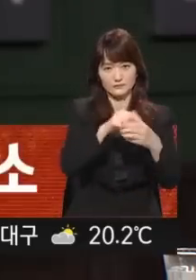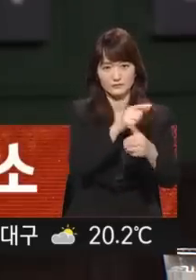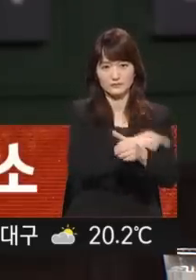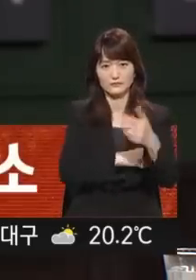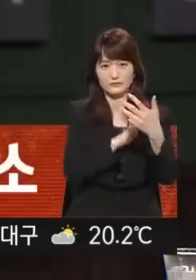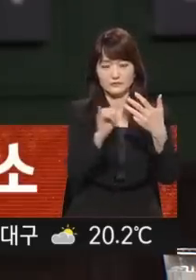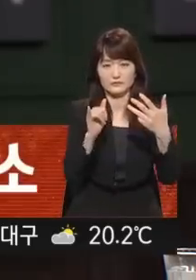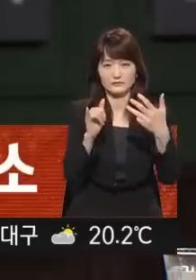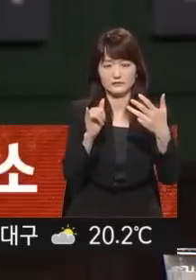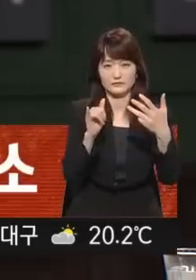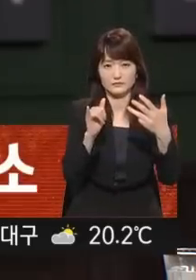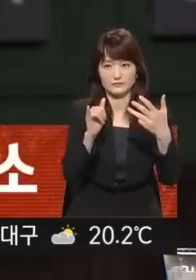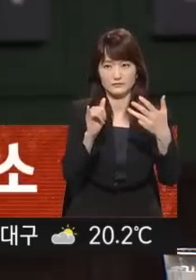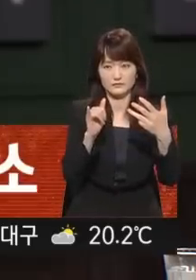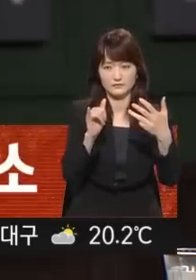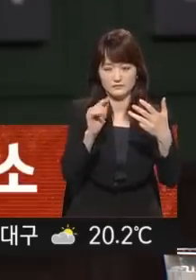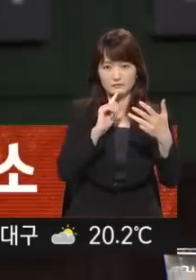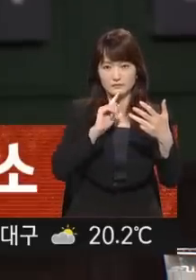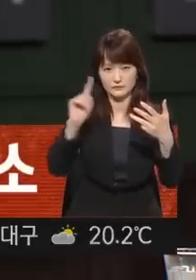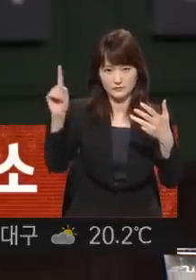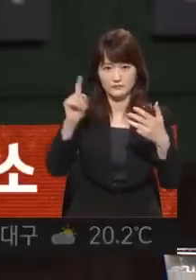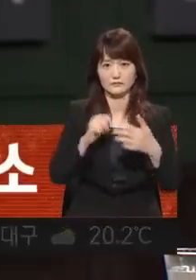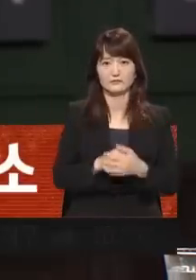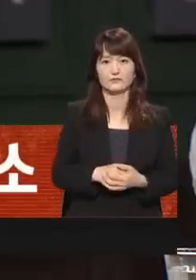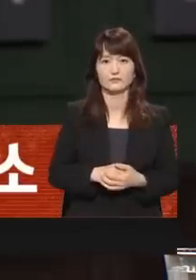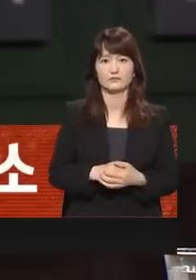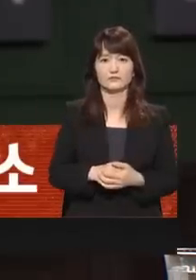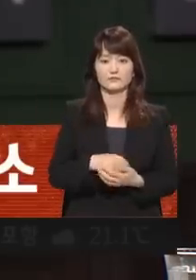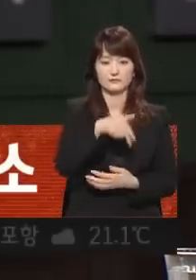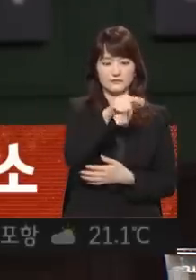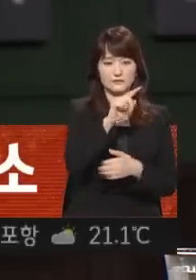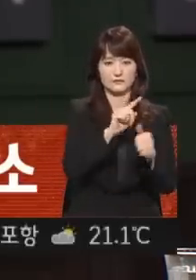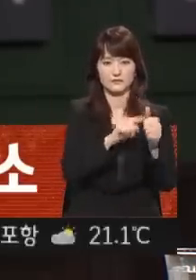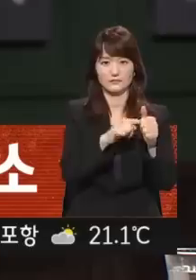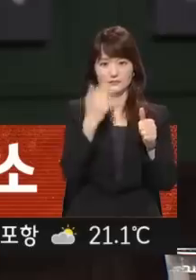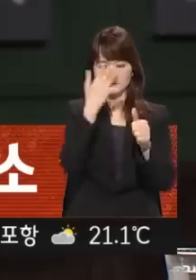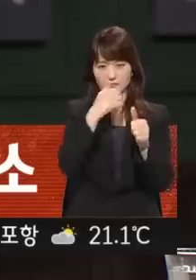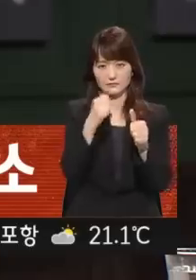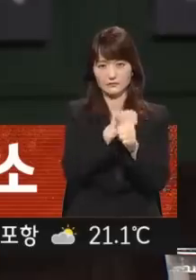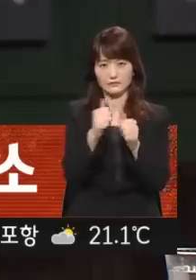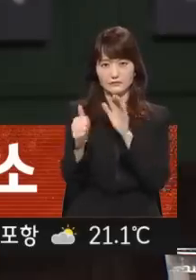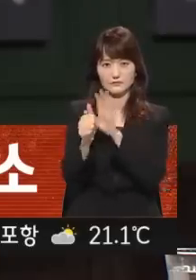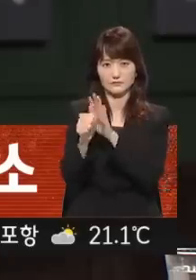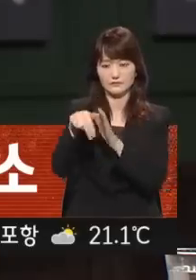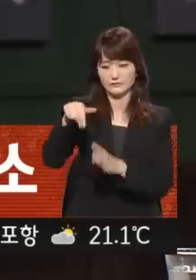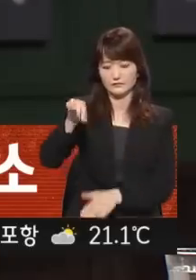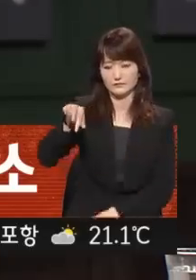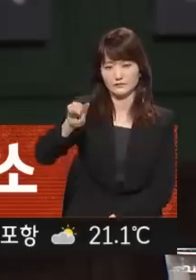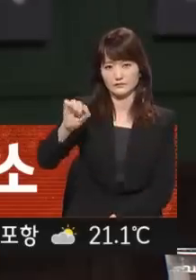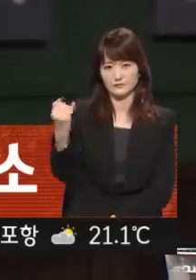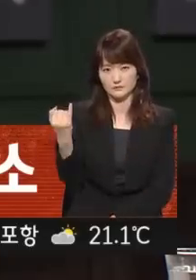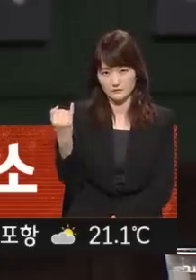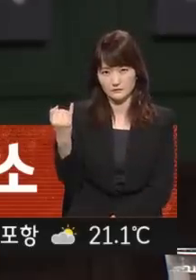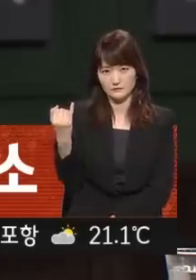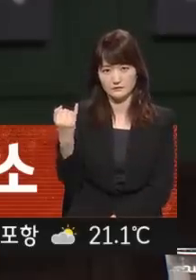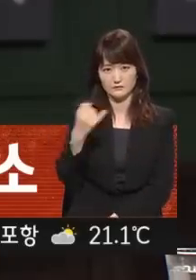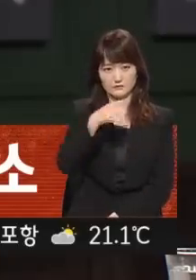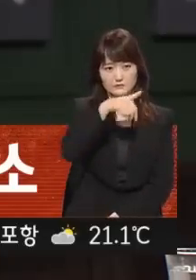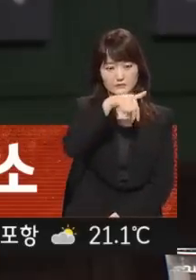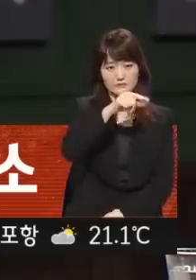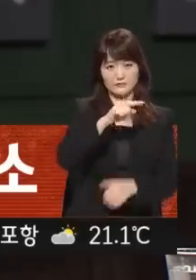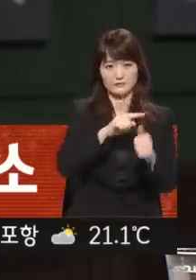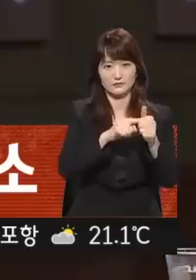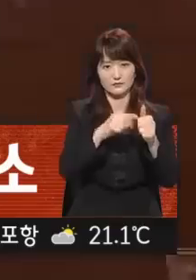기소했습니다 이들이 장기간 정명석의 성폭행을 도운 것으로 파악을 했는데요 특히 정조은은이 정명석의 성폭행 범행에